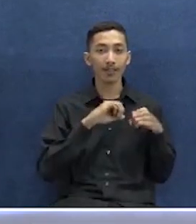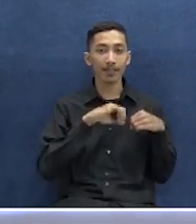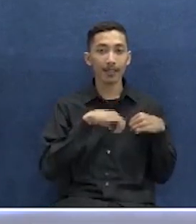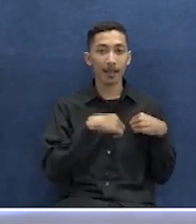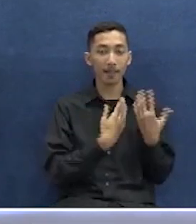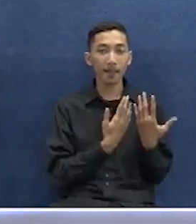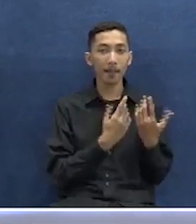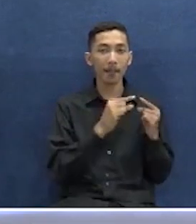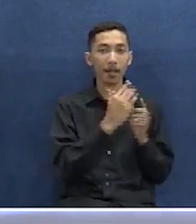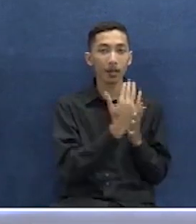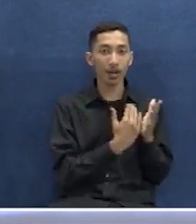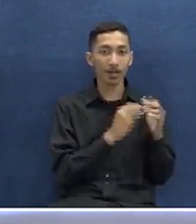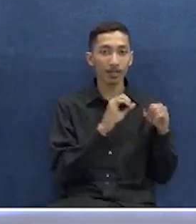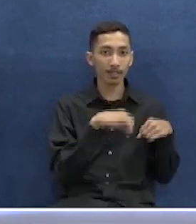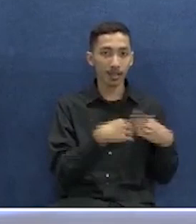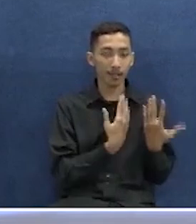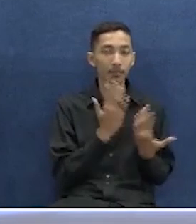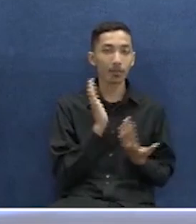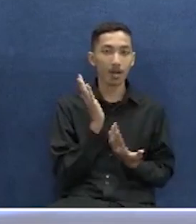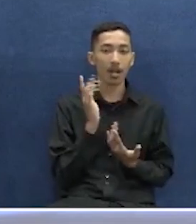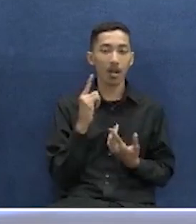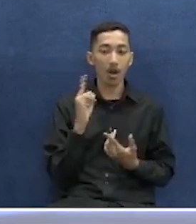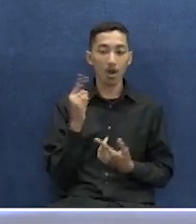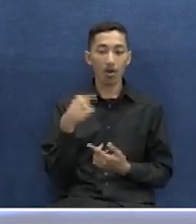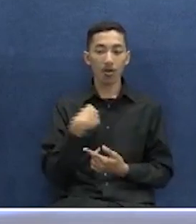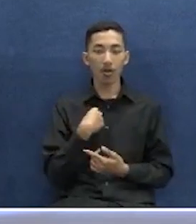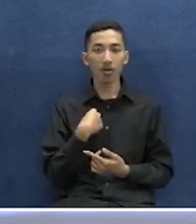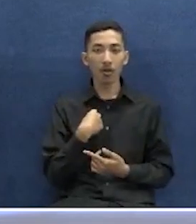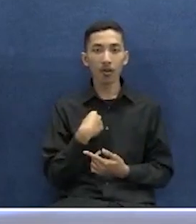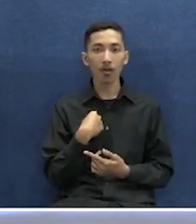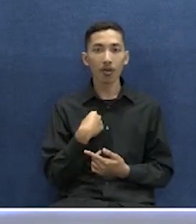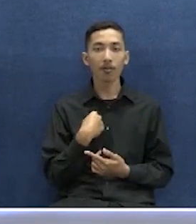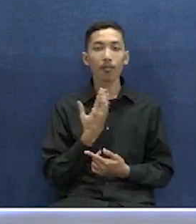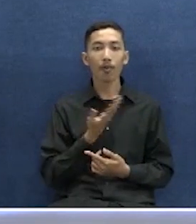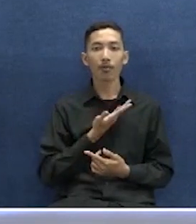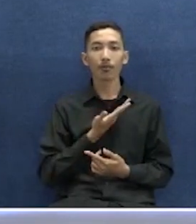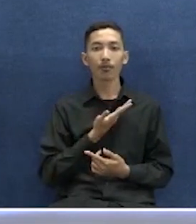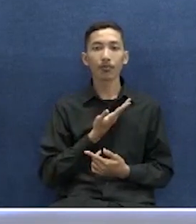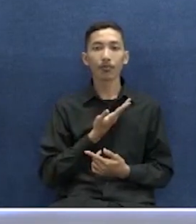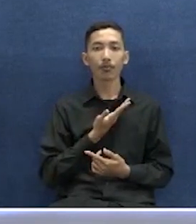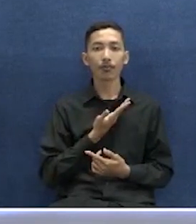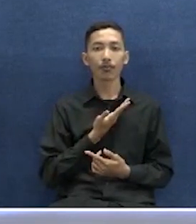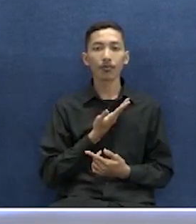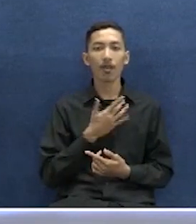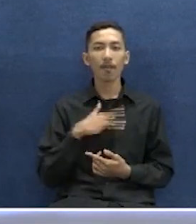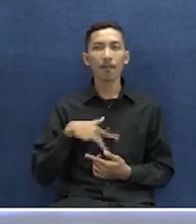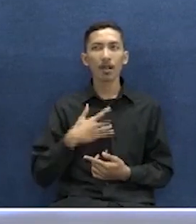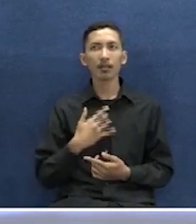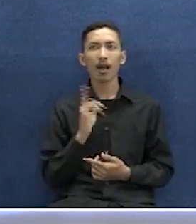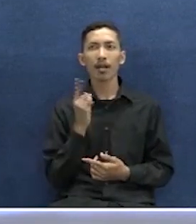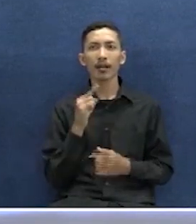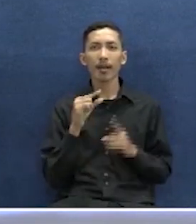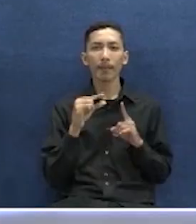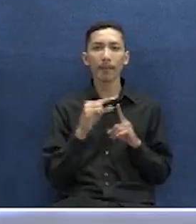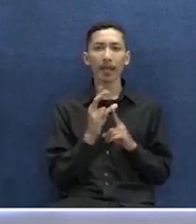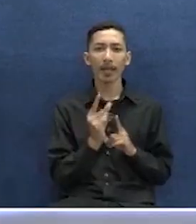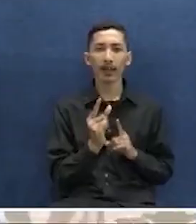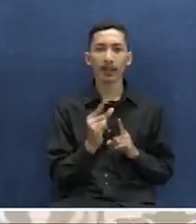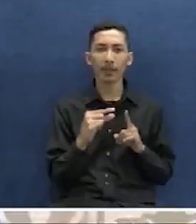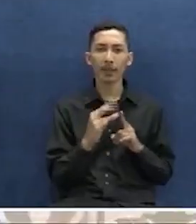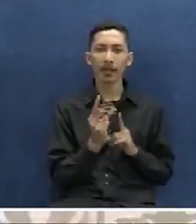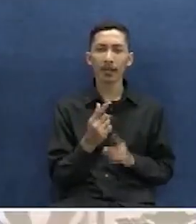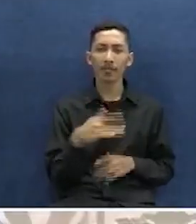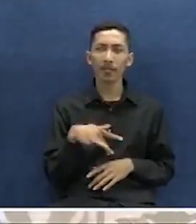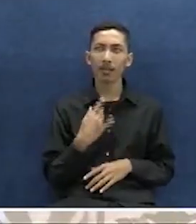syariat asma udah dibahas tadi sama Ko Stefan mungkin kalau dari aku pribadi sebenarnya di sini aku kepengen aku merasa aku punya PR PR banyaknya adalah